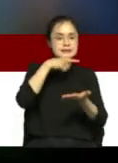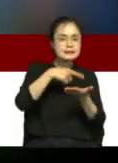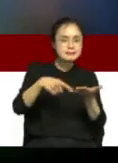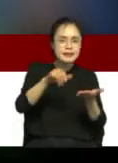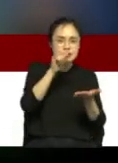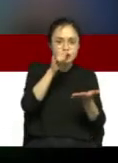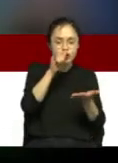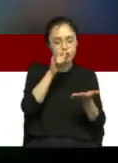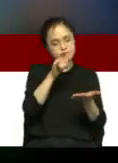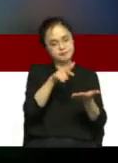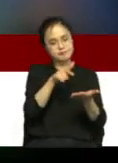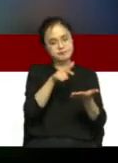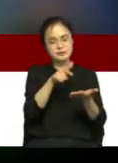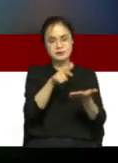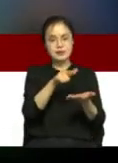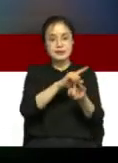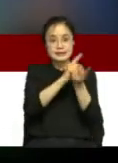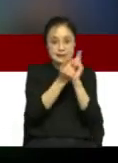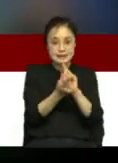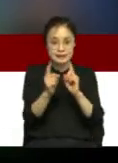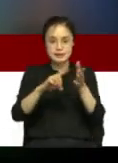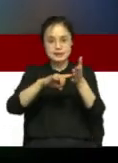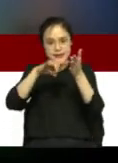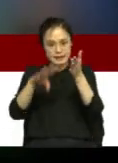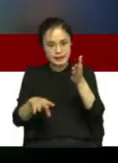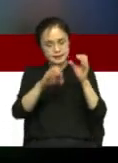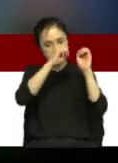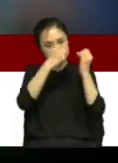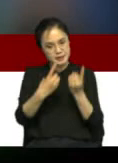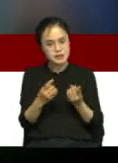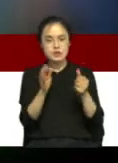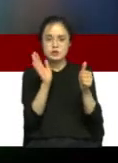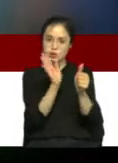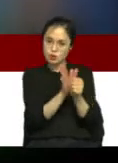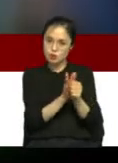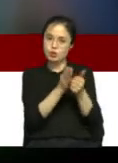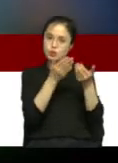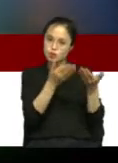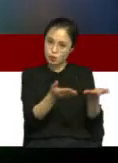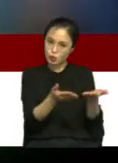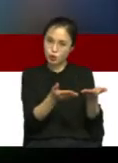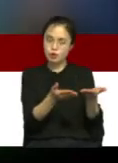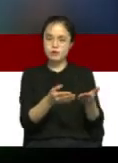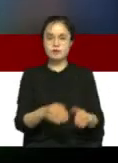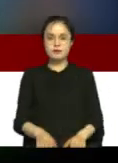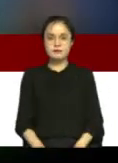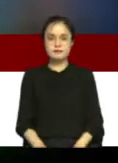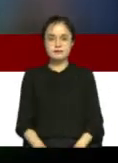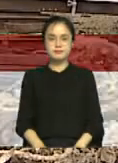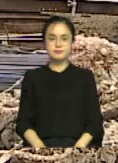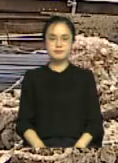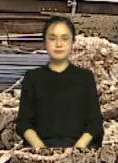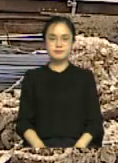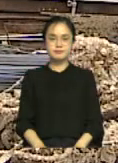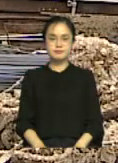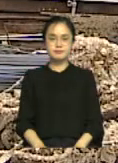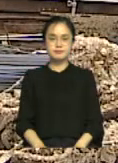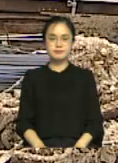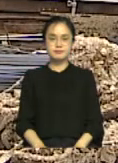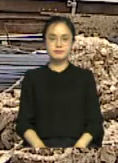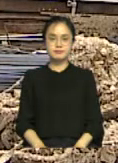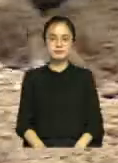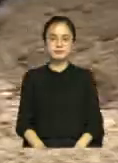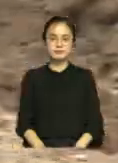요금과 세금을 감면해 주는 그러한 사례가 있는 바 이를 적극 검토 추진하도록 하겠습니다.